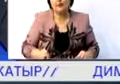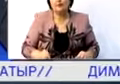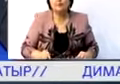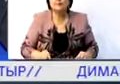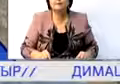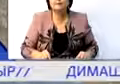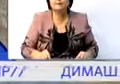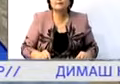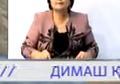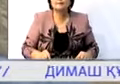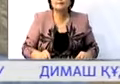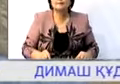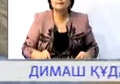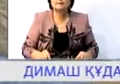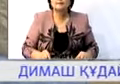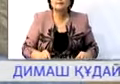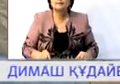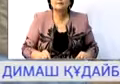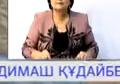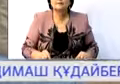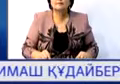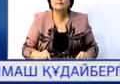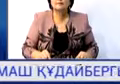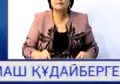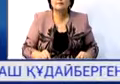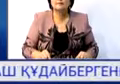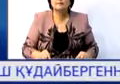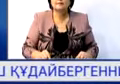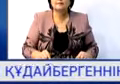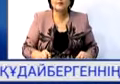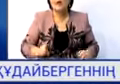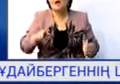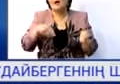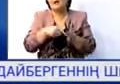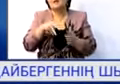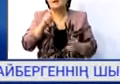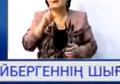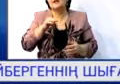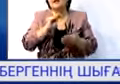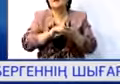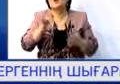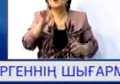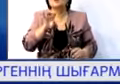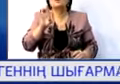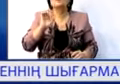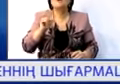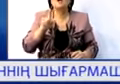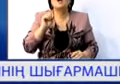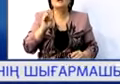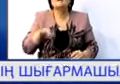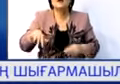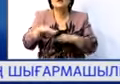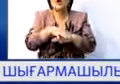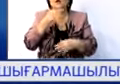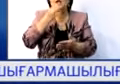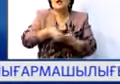Әкімжан Жолтаев, Исаш Шәріпов, Төреқан Қожахметов, Қызылорда телеарнасы. Қалалық мәслихат хатшысы Роза Боханова сайлаушылар алдында есеп